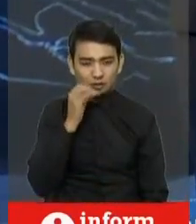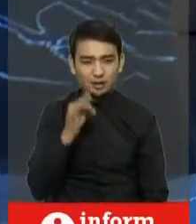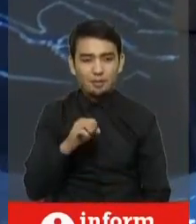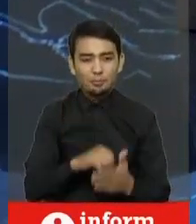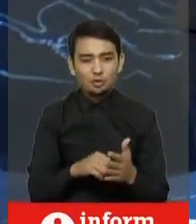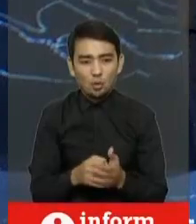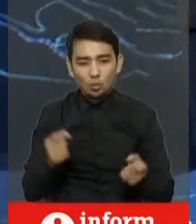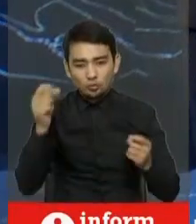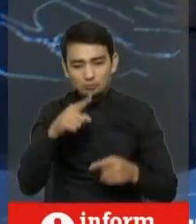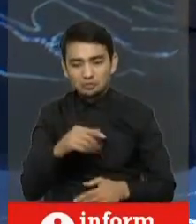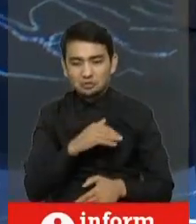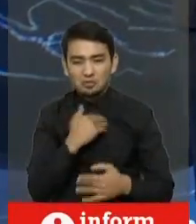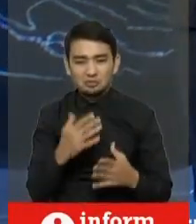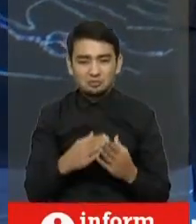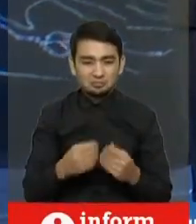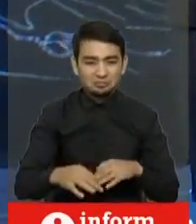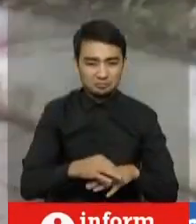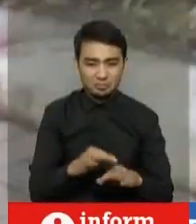причинах нежелания создавать семью.